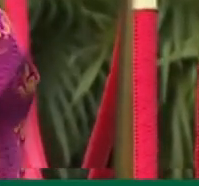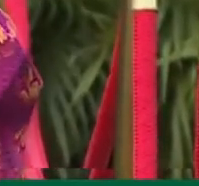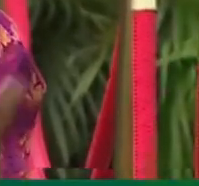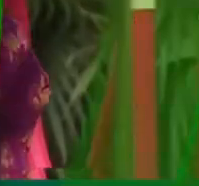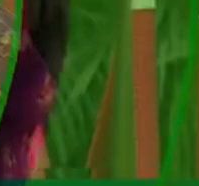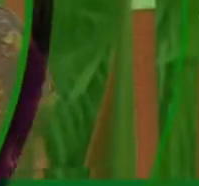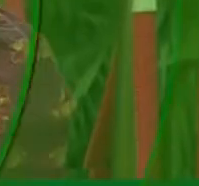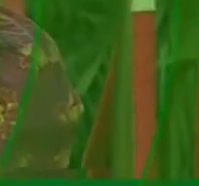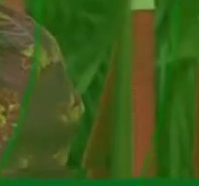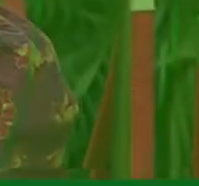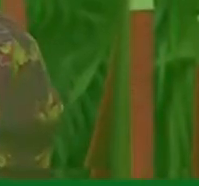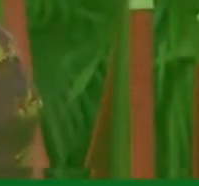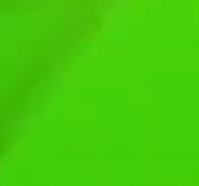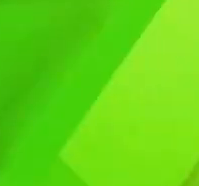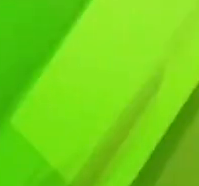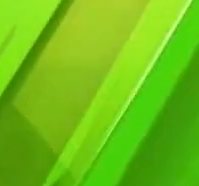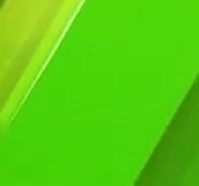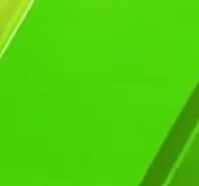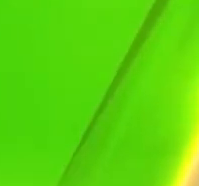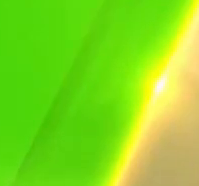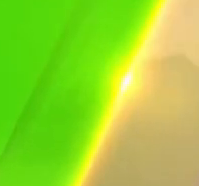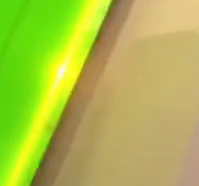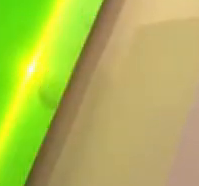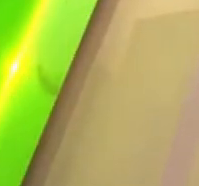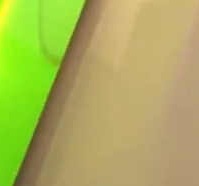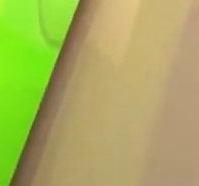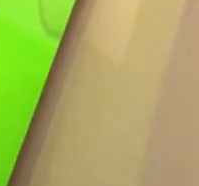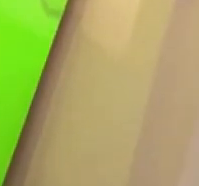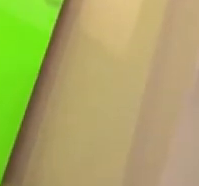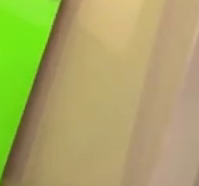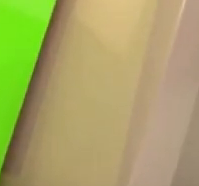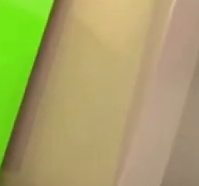sector. Business Watch, your business leader.